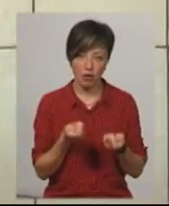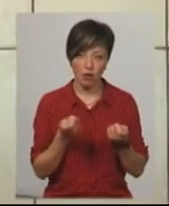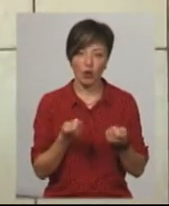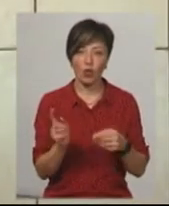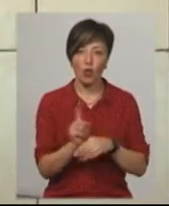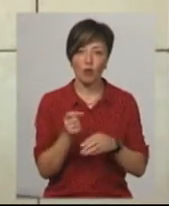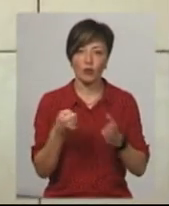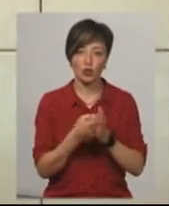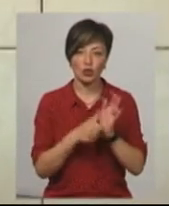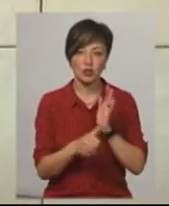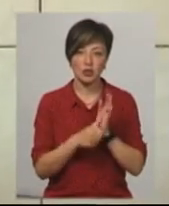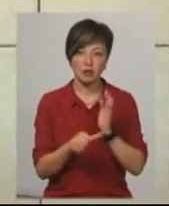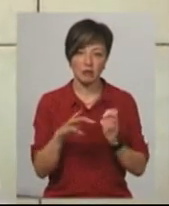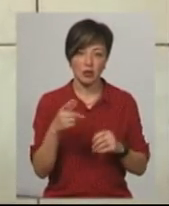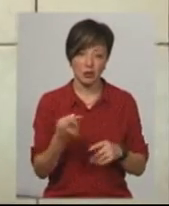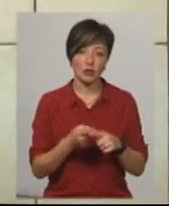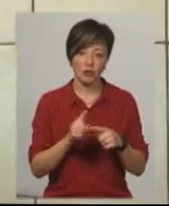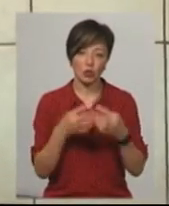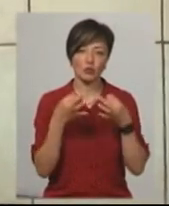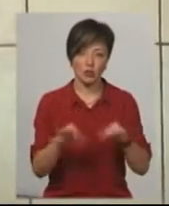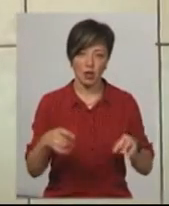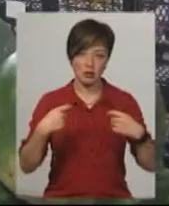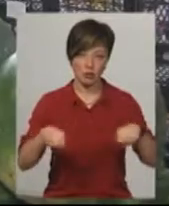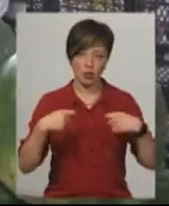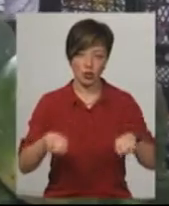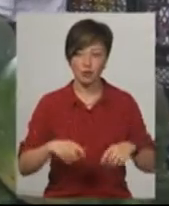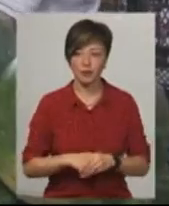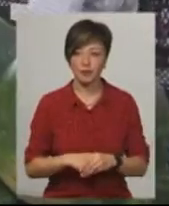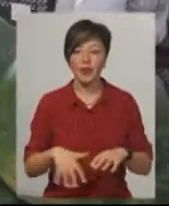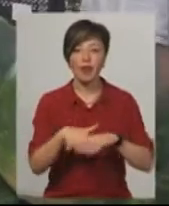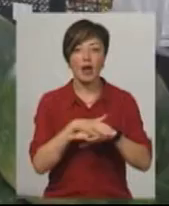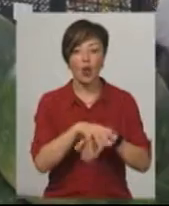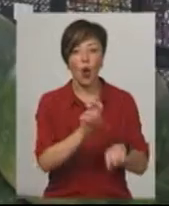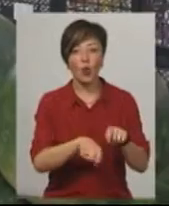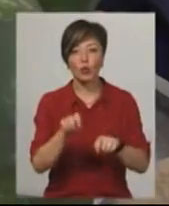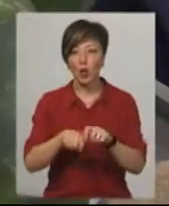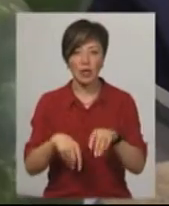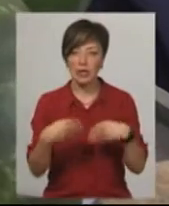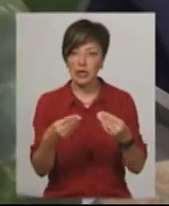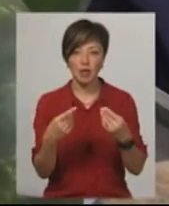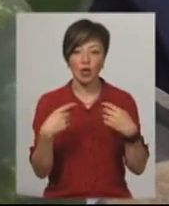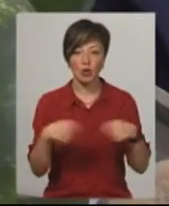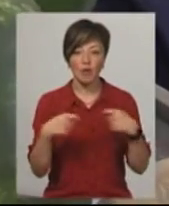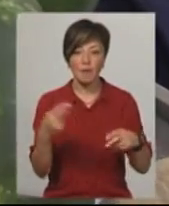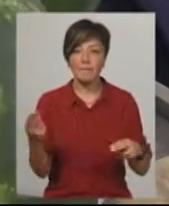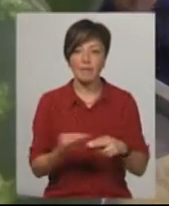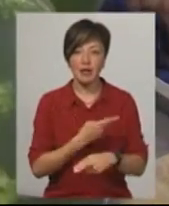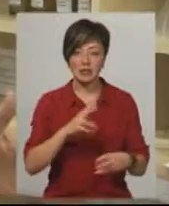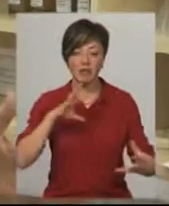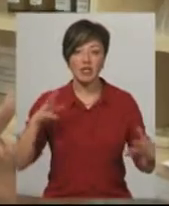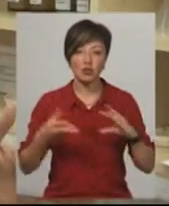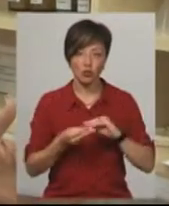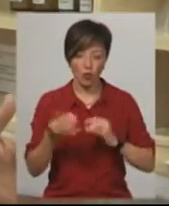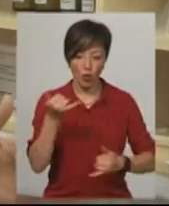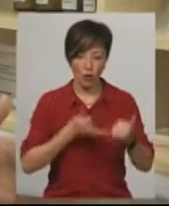нормі до 60 мг на кілограм. Тобто він допускається до реалізації. На ринках контролер не надасть торгового місця без експертного